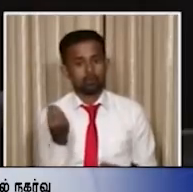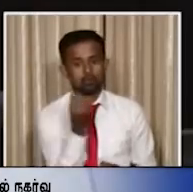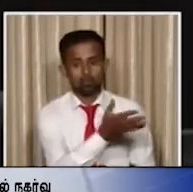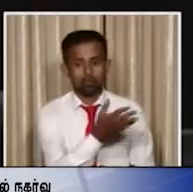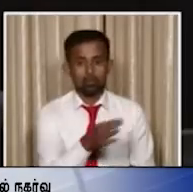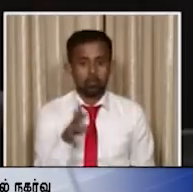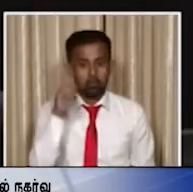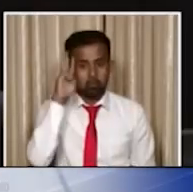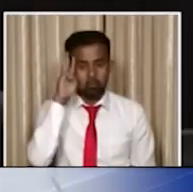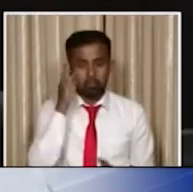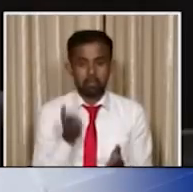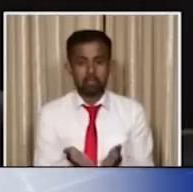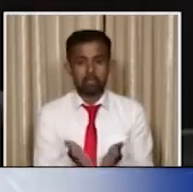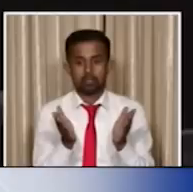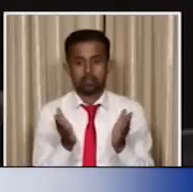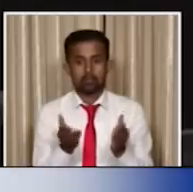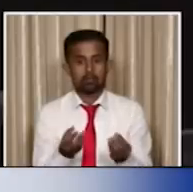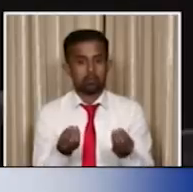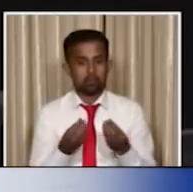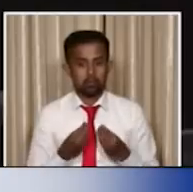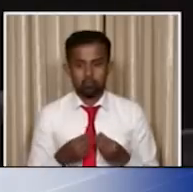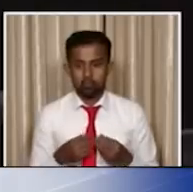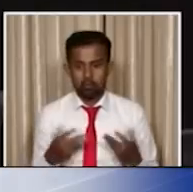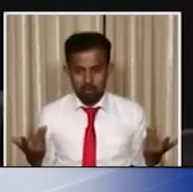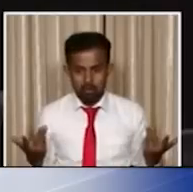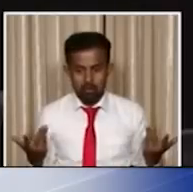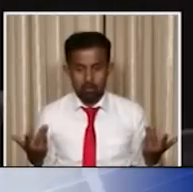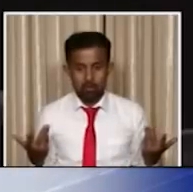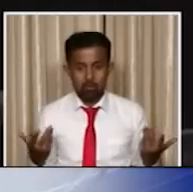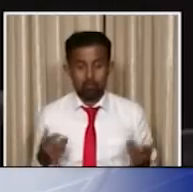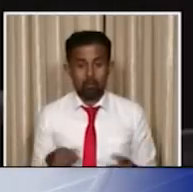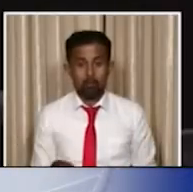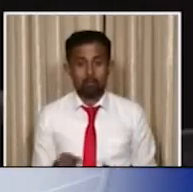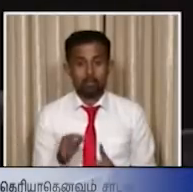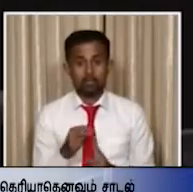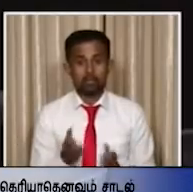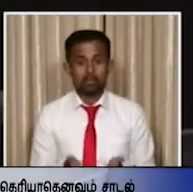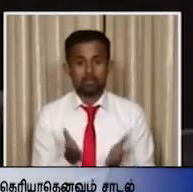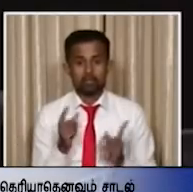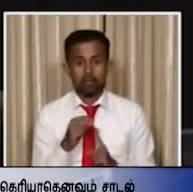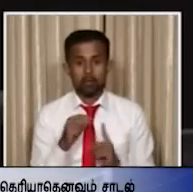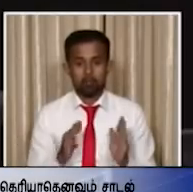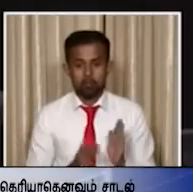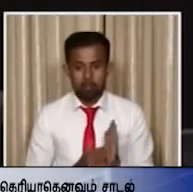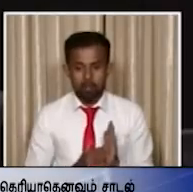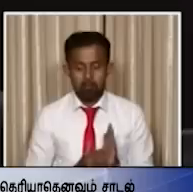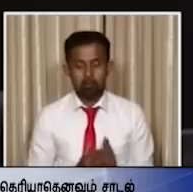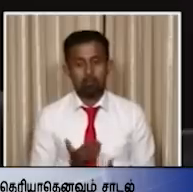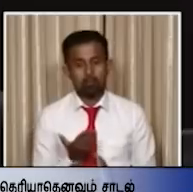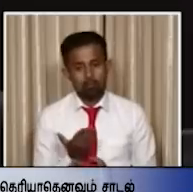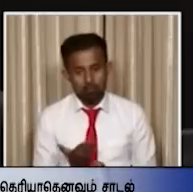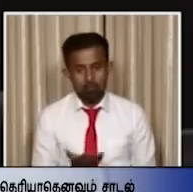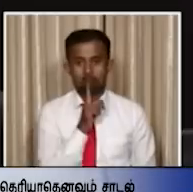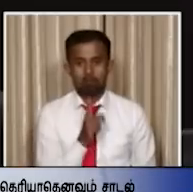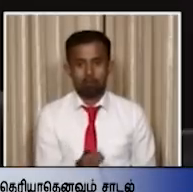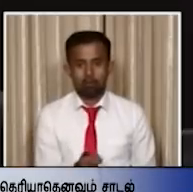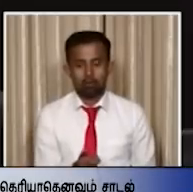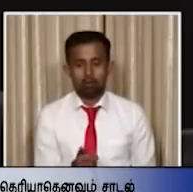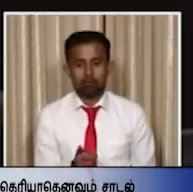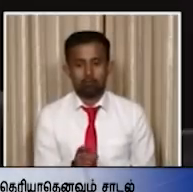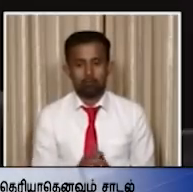வரை காப்பாற்றப்படவில்லை. இந்த இடத்திலே இந்திய பிரதமரிடம் நாங்கள் மிகவும் வினயமாக வேண்டிக் கொள்கின்ற விடயம் என்னவென்று சொல்லி